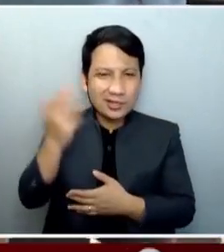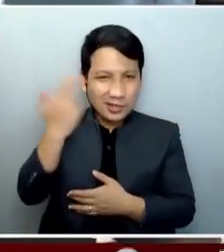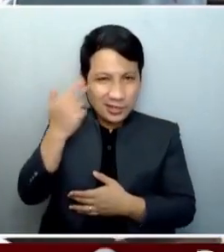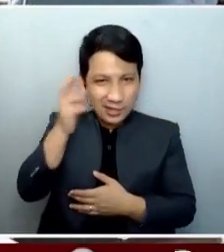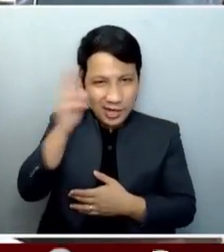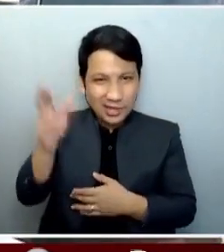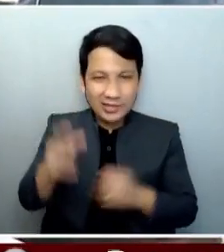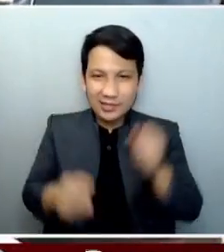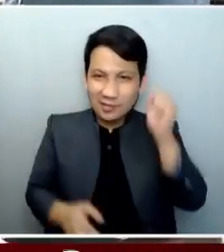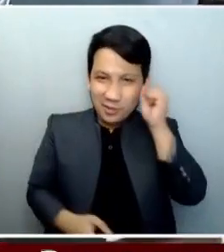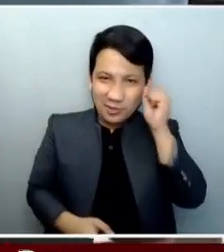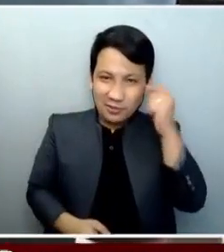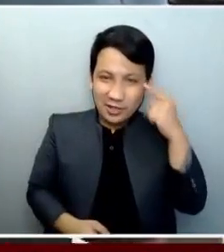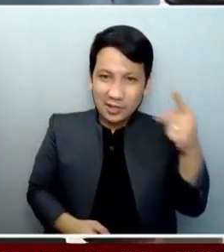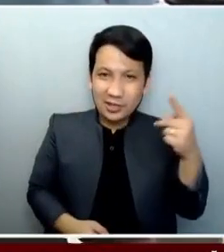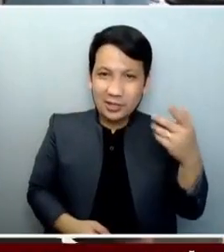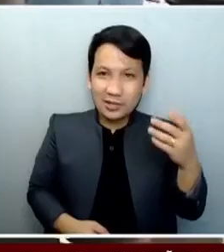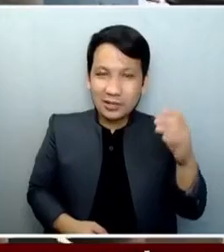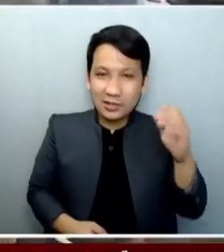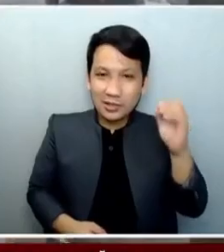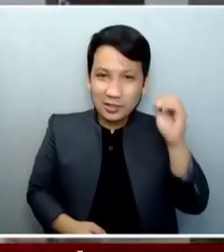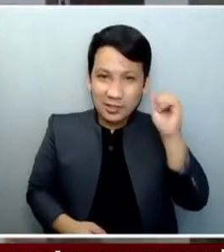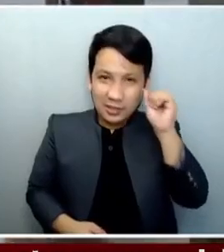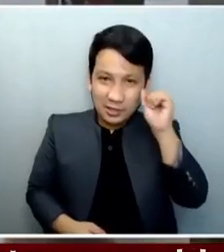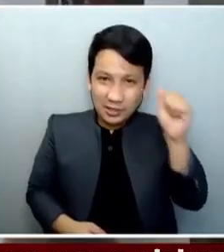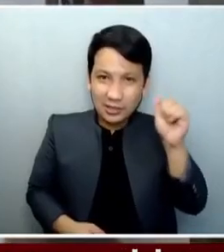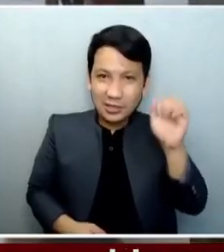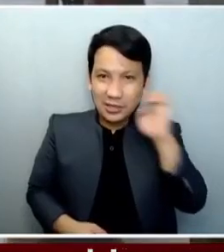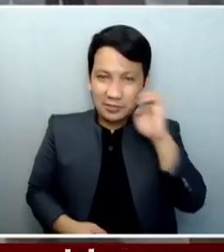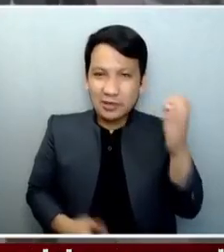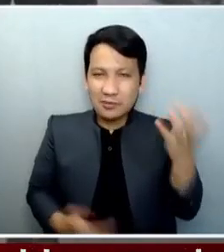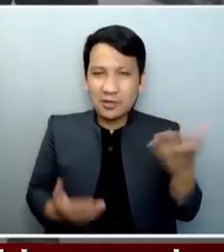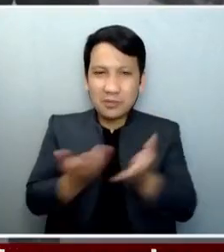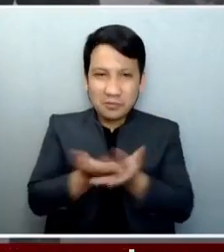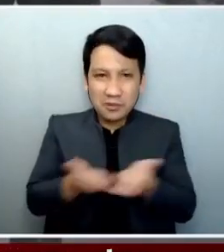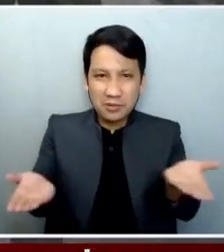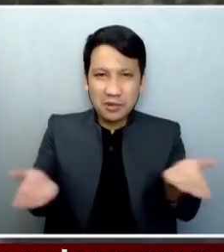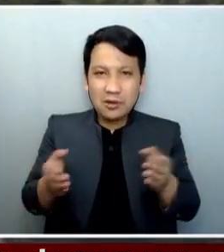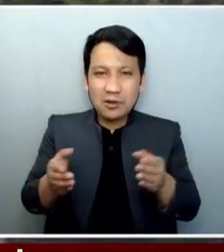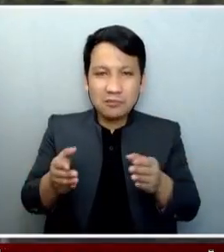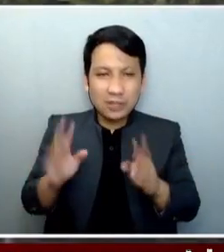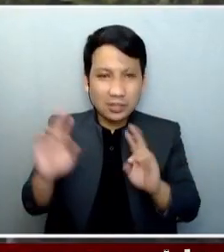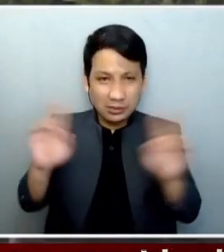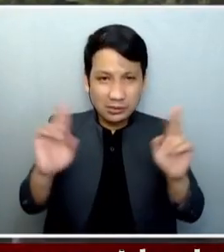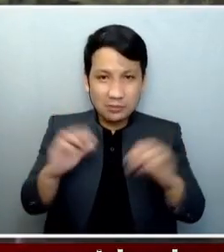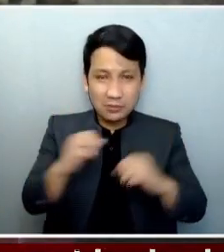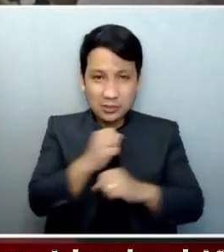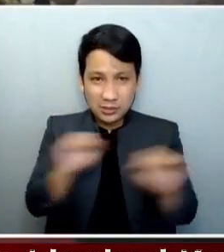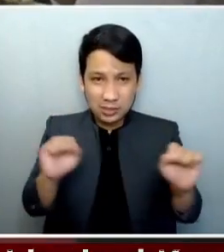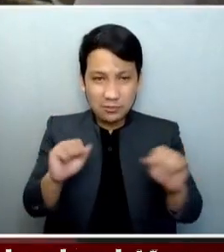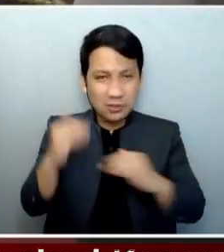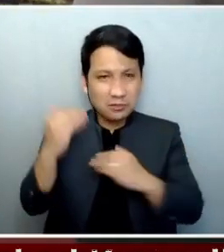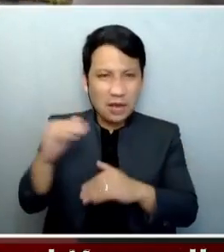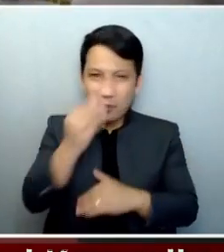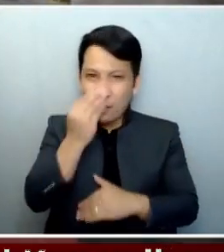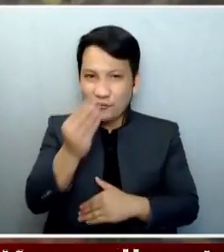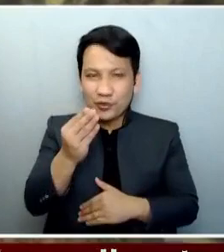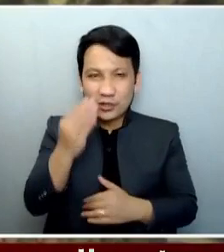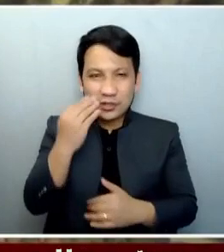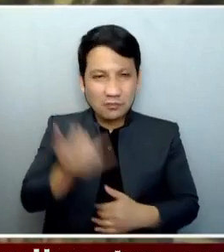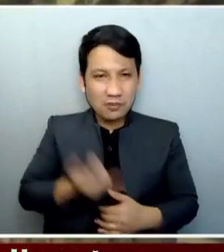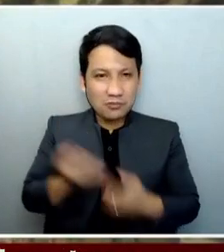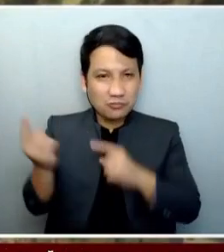si Anyo, tsaka si Esperon. Nakalatag na rin ang seguridad ng Kamara kung saan limitado ang naimbitahang manonood ng